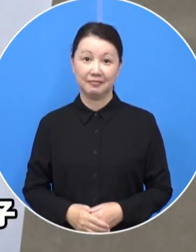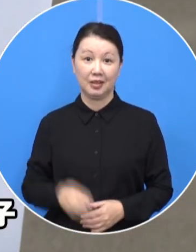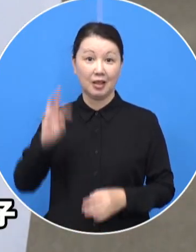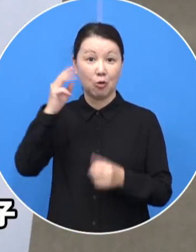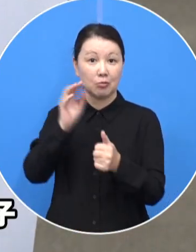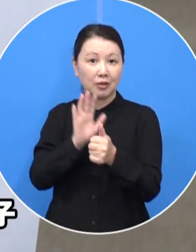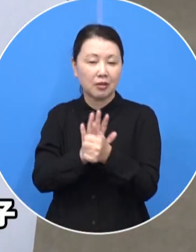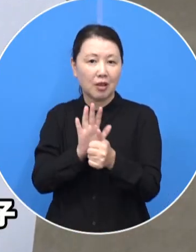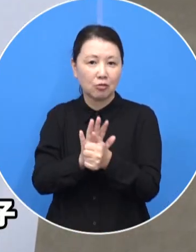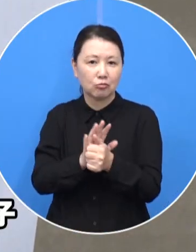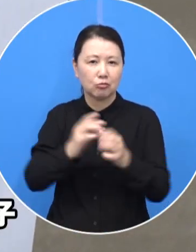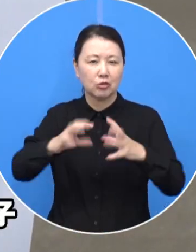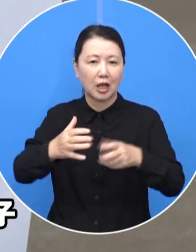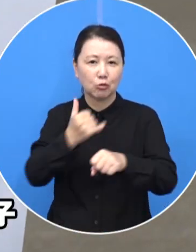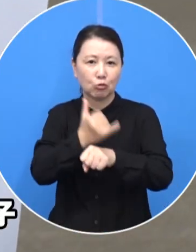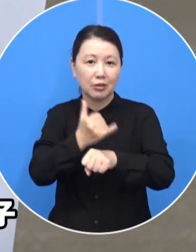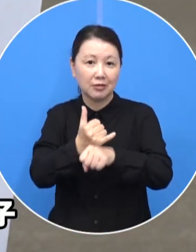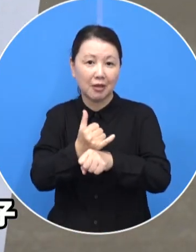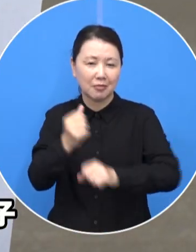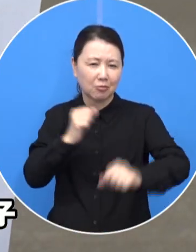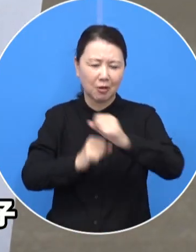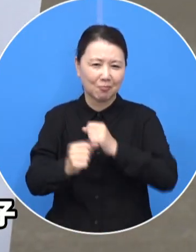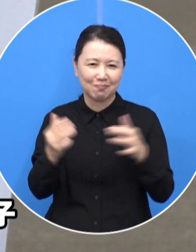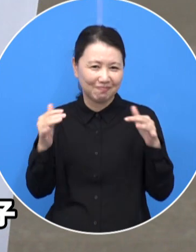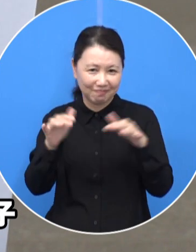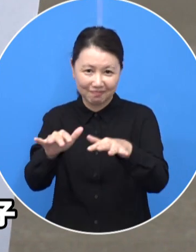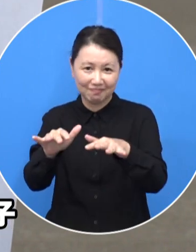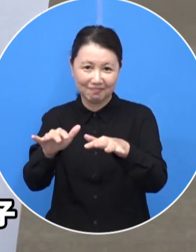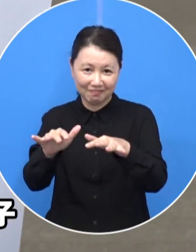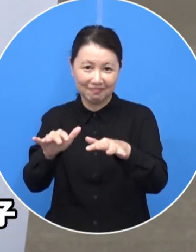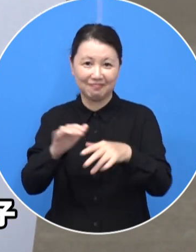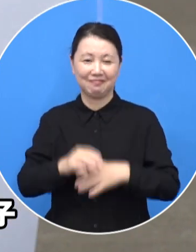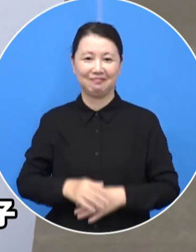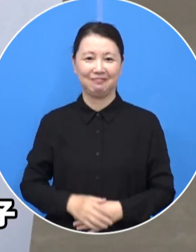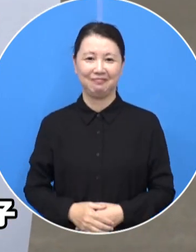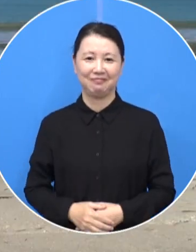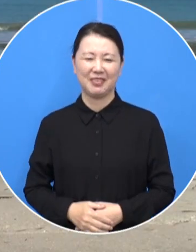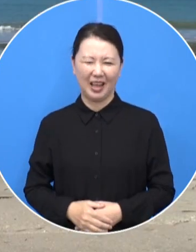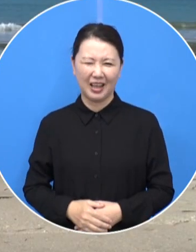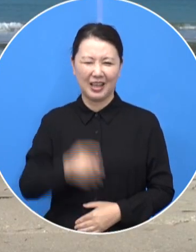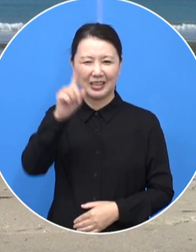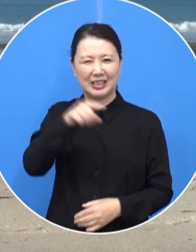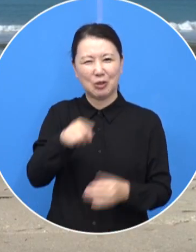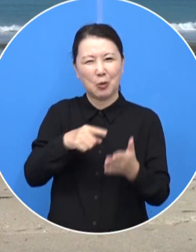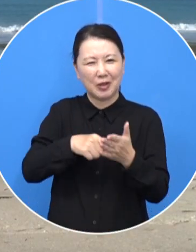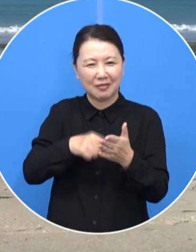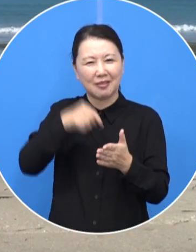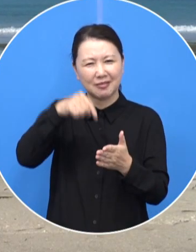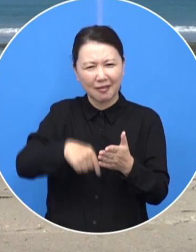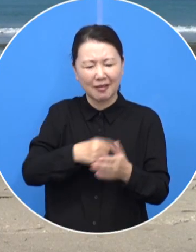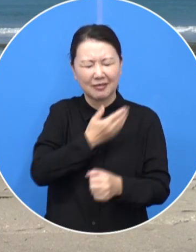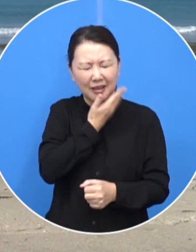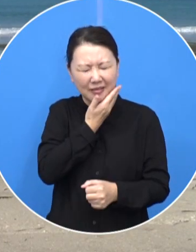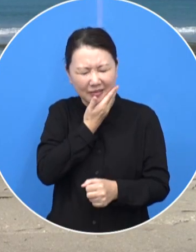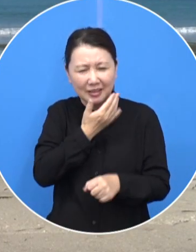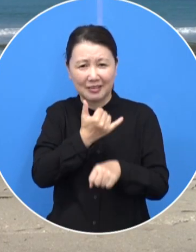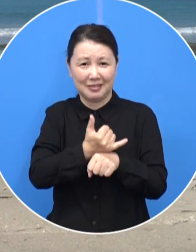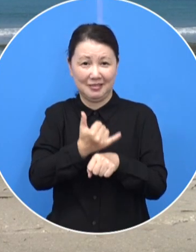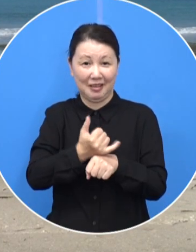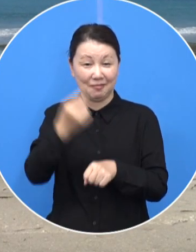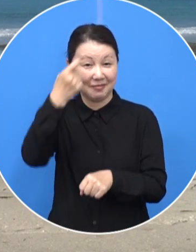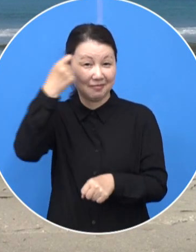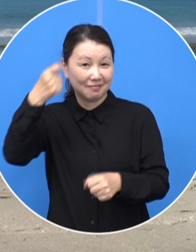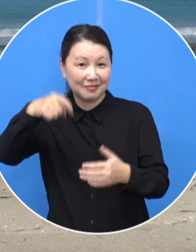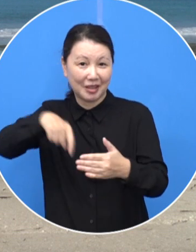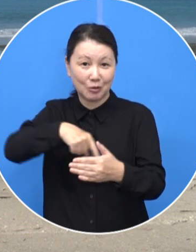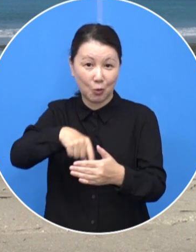鹿児島を支える外国人材の活躍に注目。人手不足の中の貴重な人材、気にな